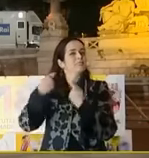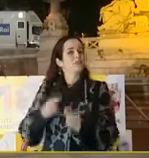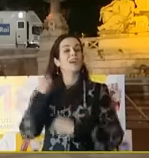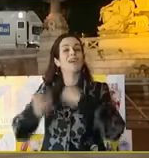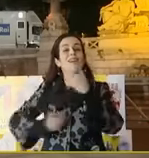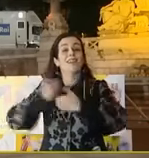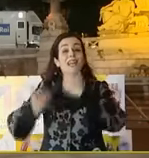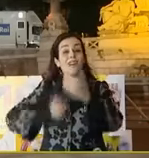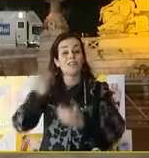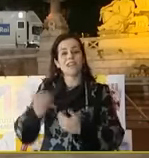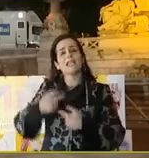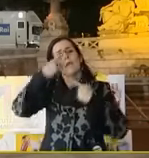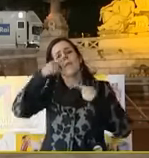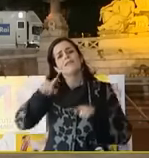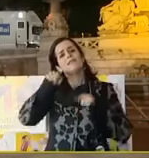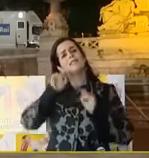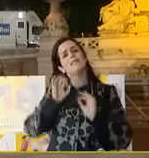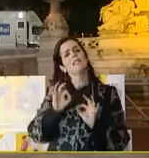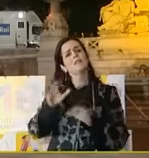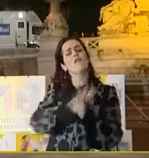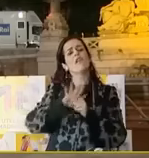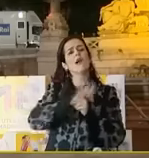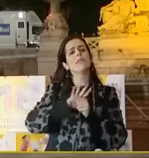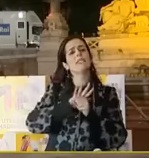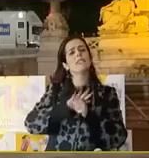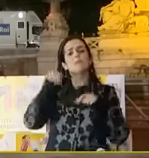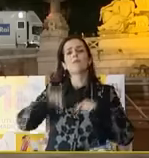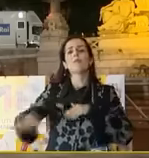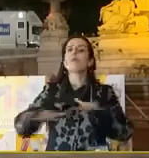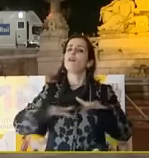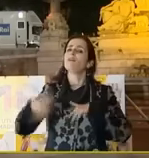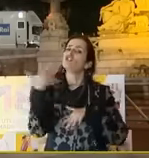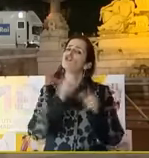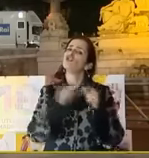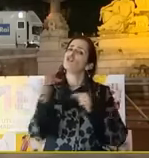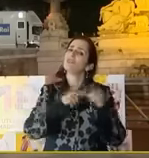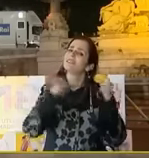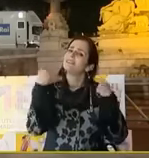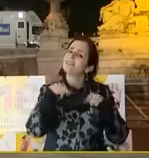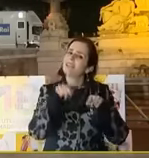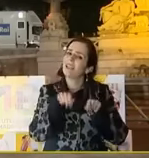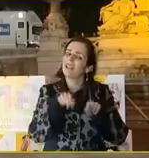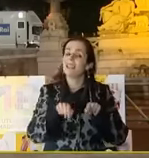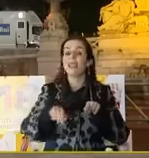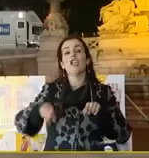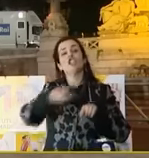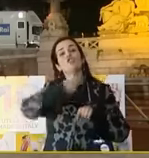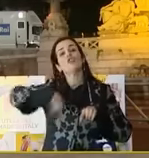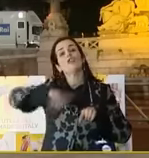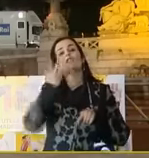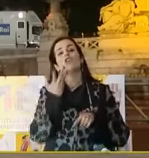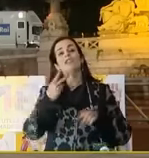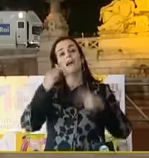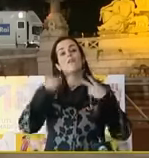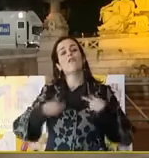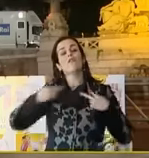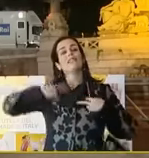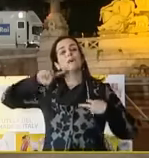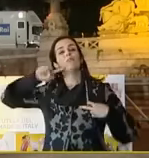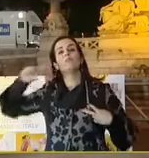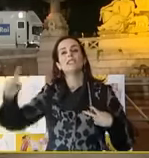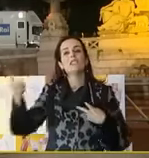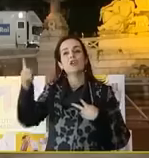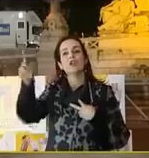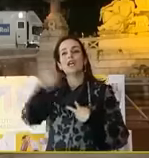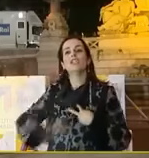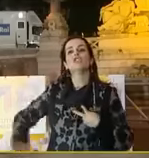come una grande famiglia, come il Movimento 5 Stelle. Il nostro obiettivo è quello di migliorare la qualità della vita dei cittadini lombardi e